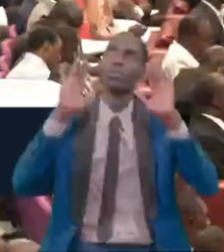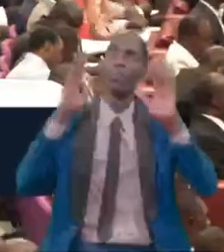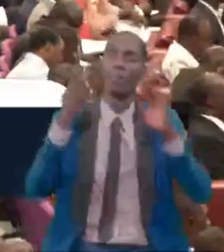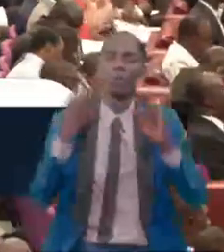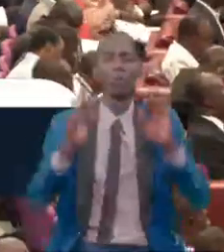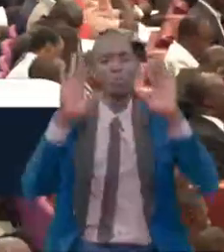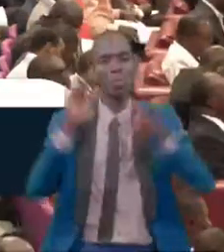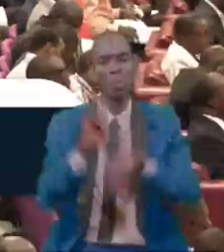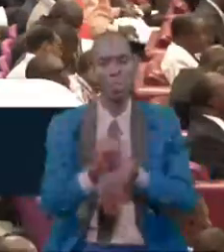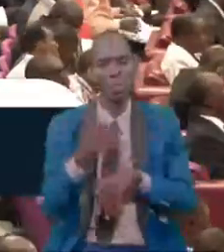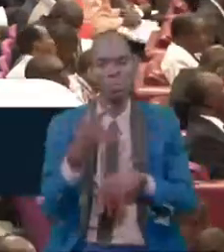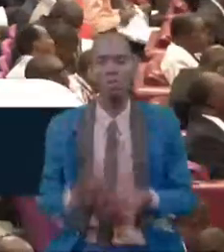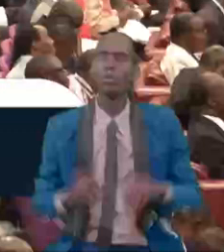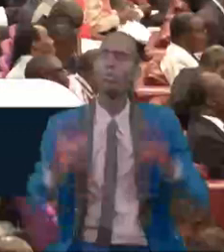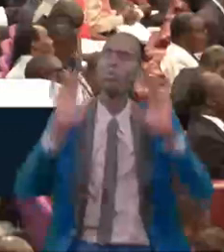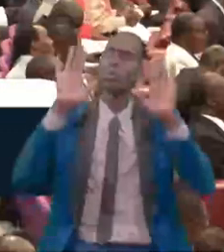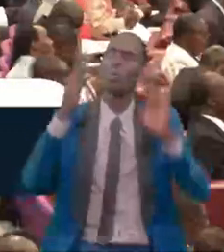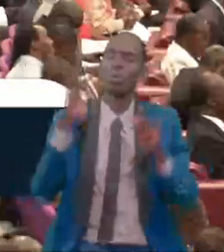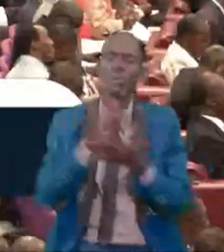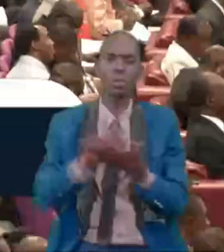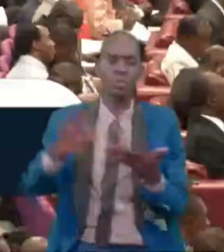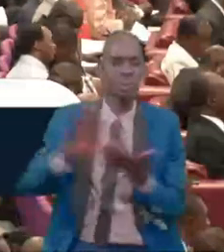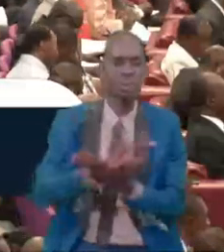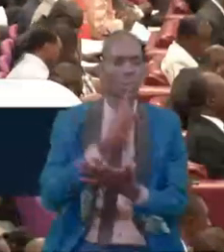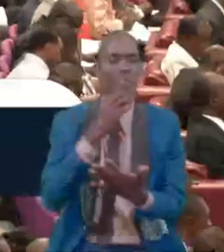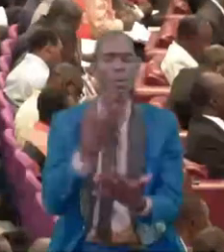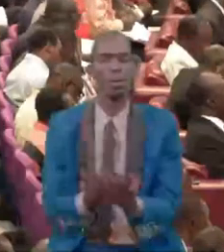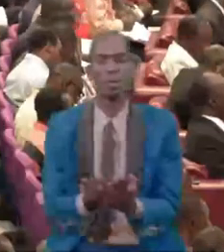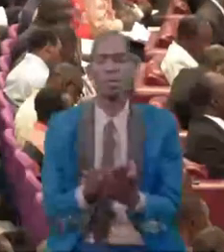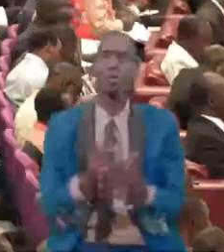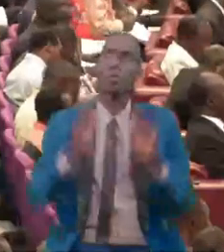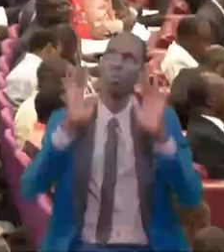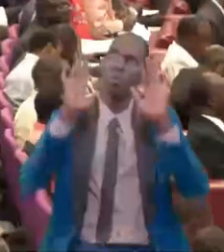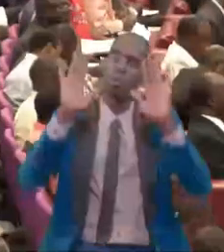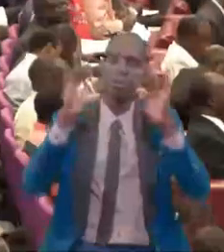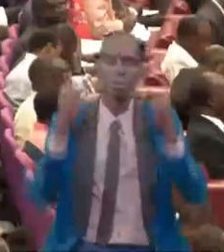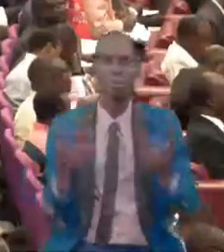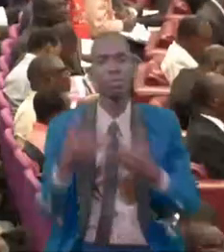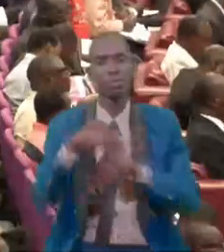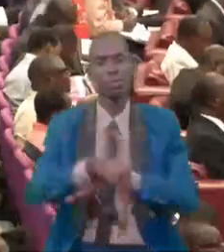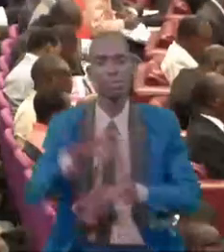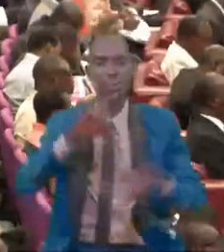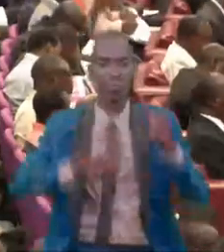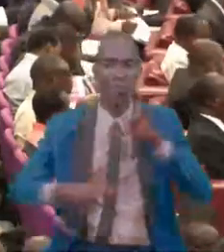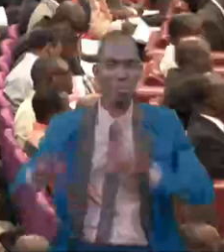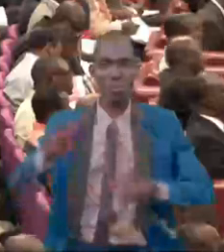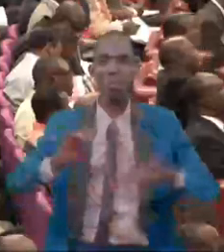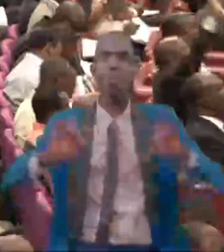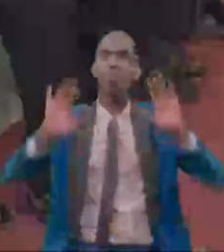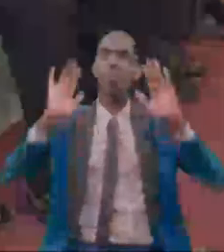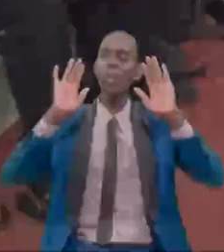de miracle, la merveille des signes surnaturels. Les merveilles ce soir. Quelqu'un